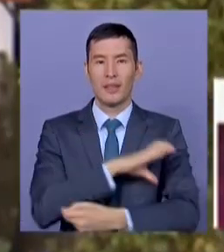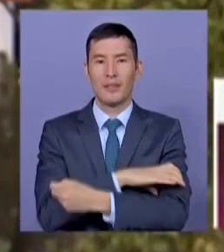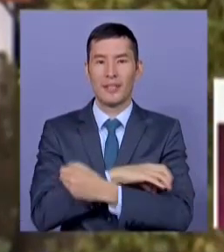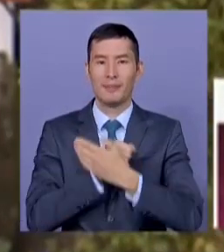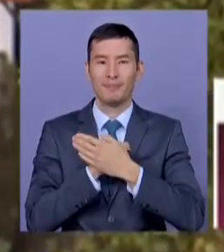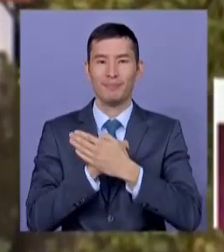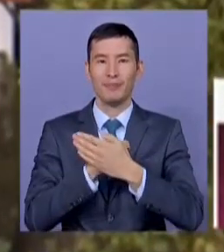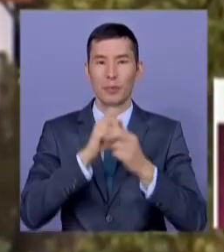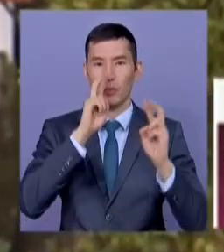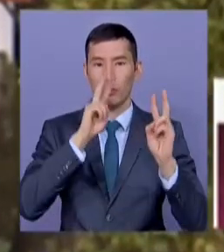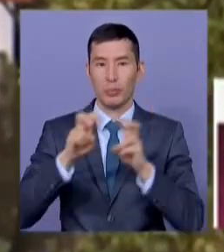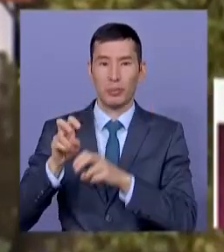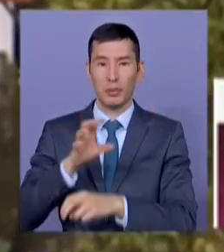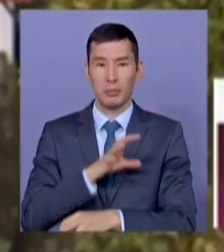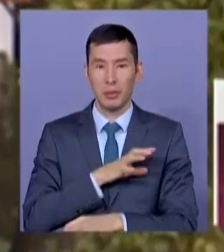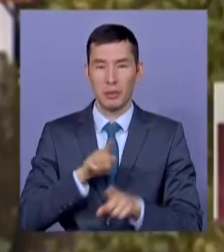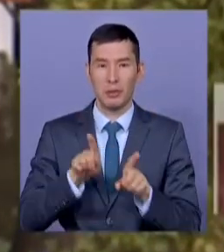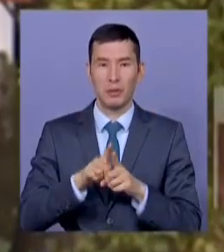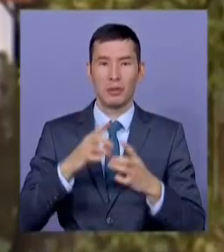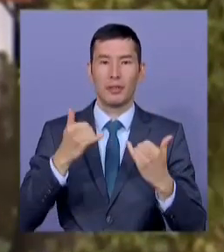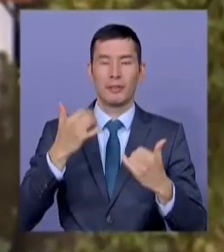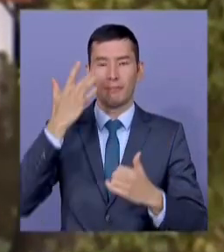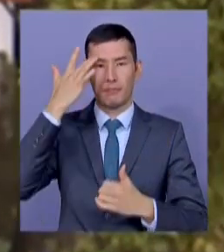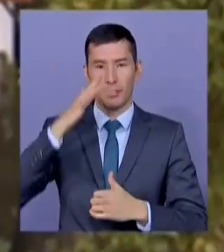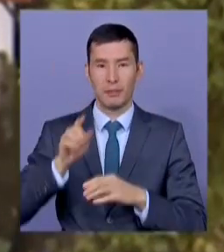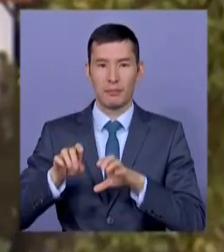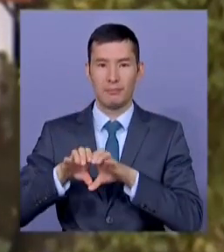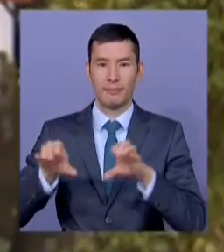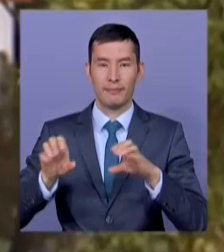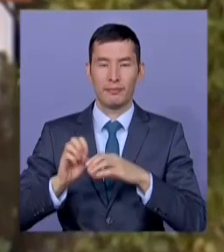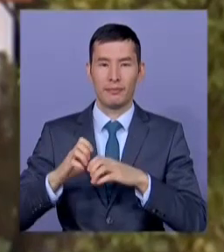менее произошла нештатная ситуация.